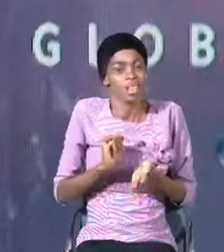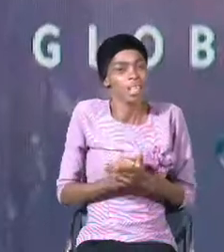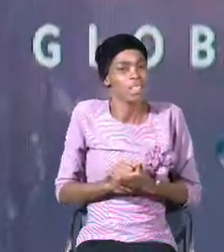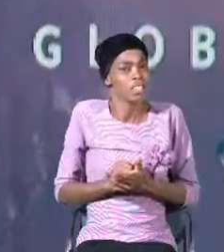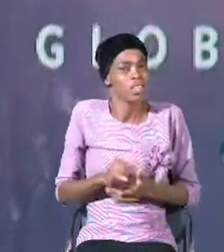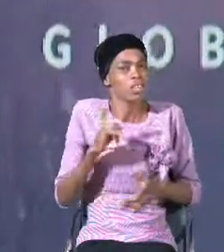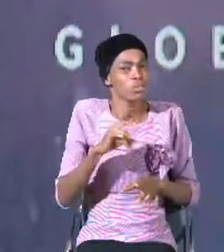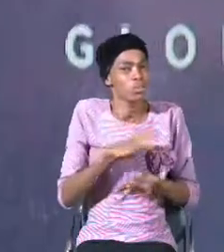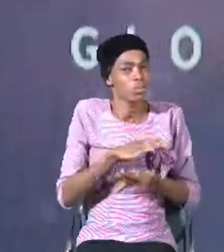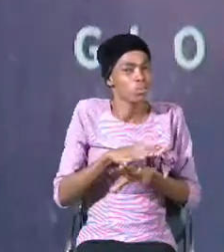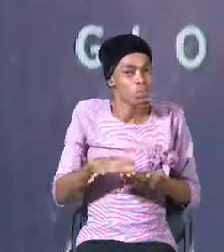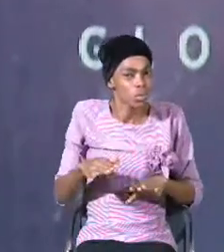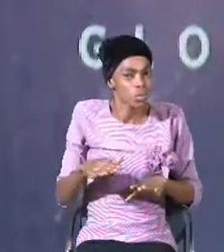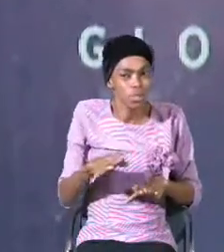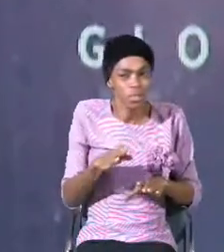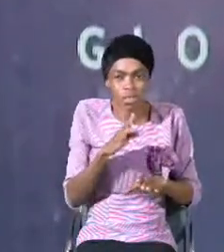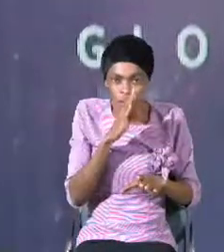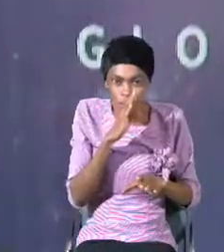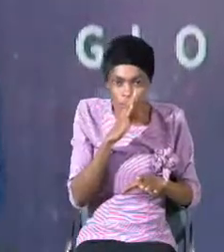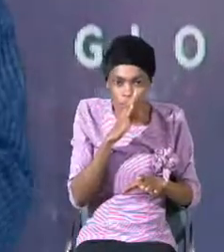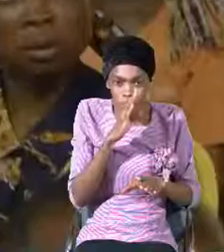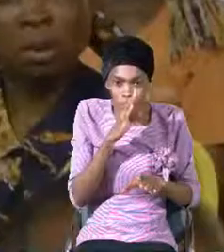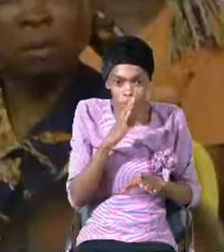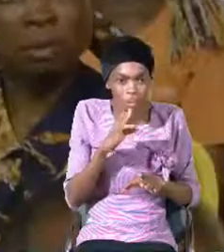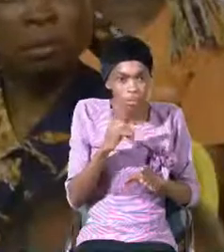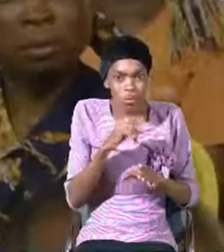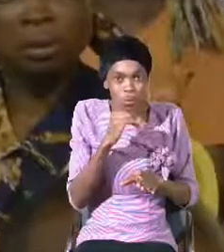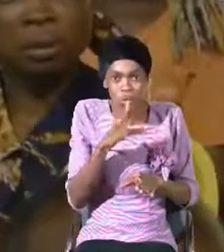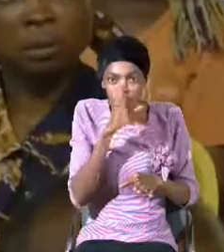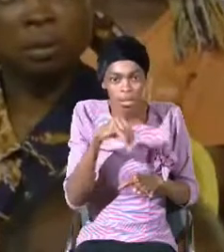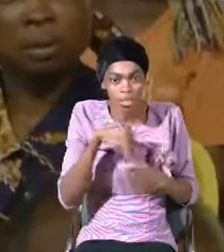Au lieu d'être dans la fosse,